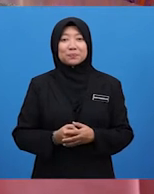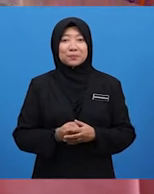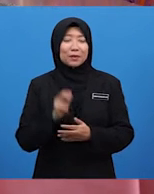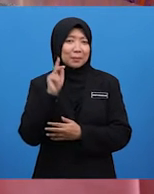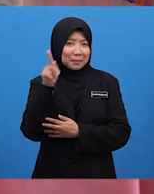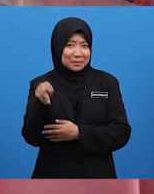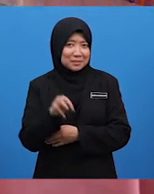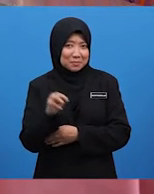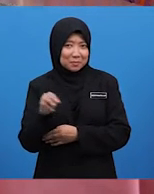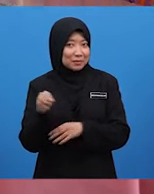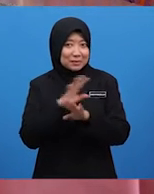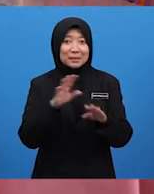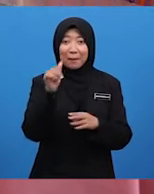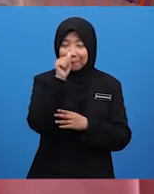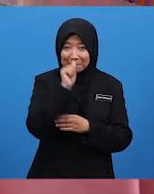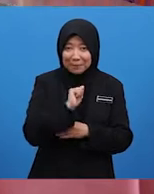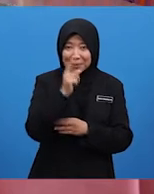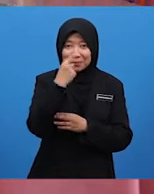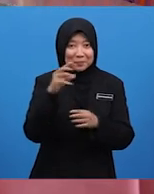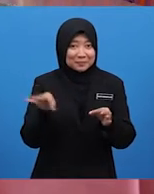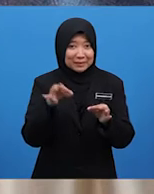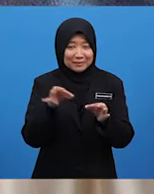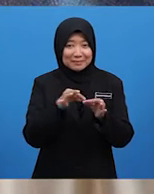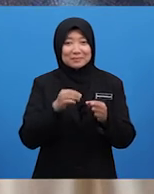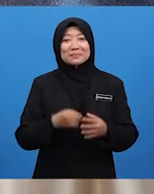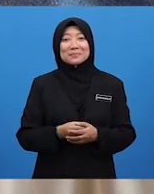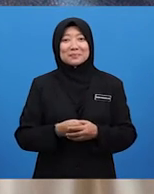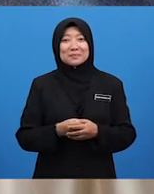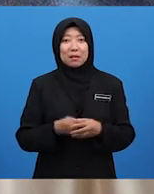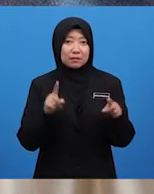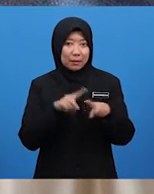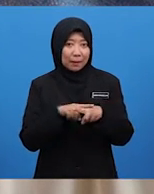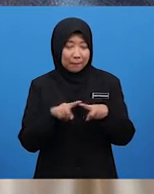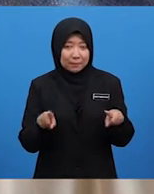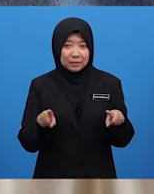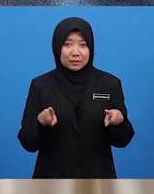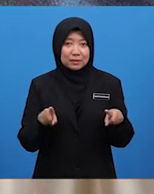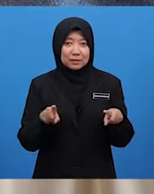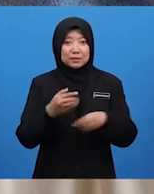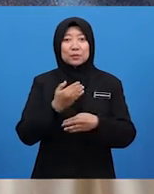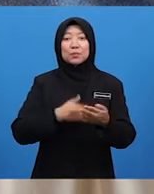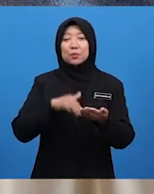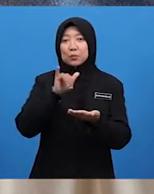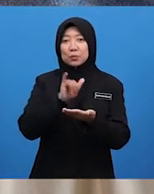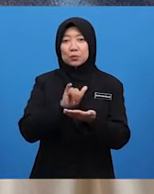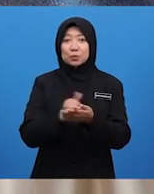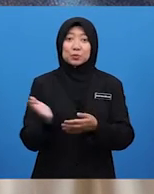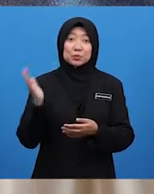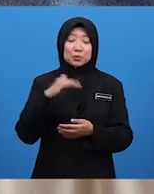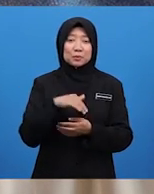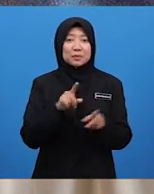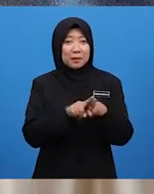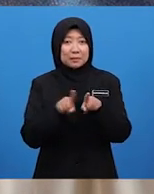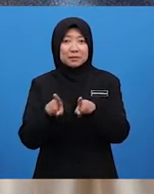Pasti murid-murid sudah tidak sabar untuk mula menjahit kan? Tapi sebelum itu, mari kita